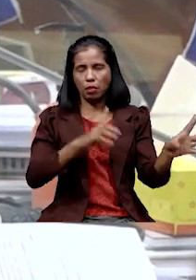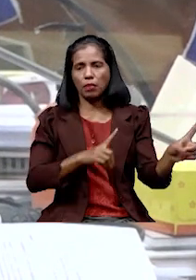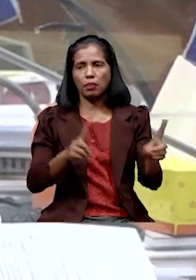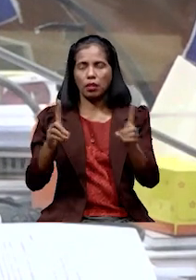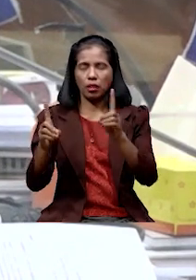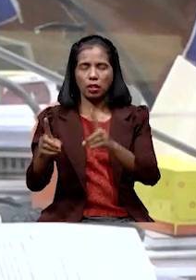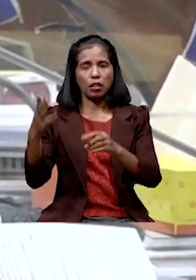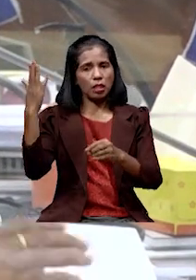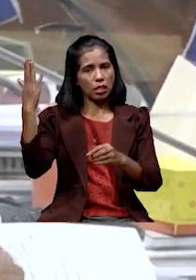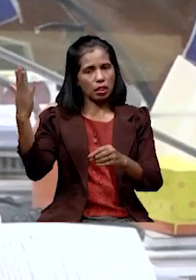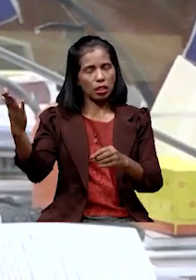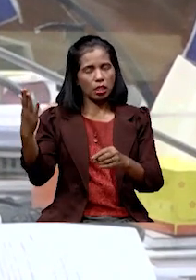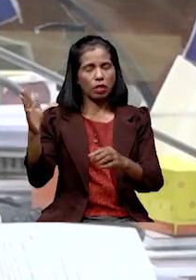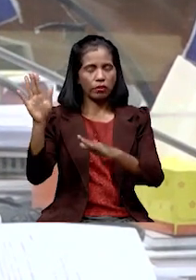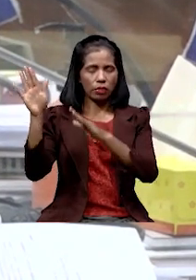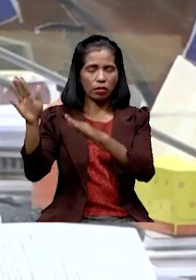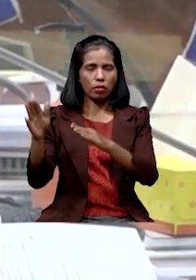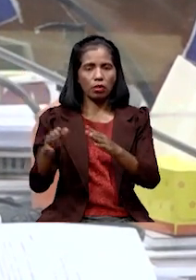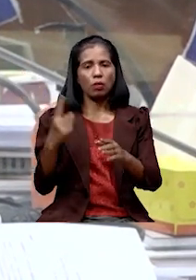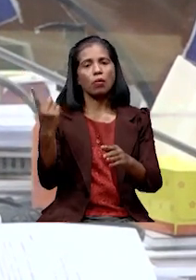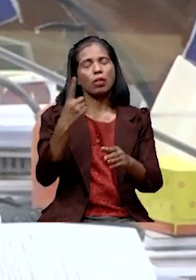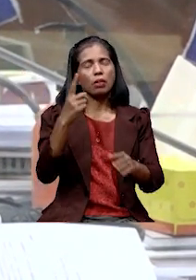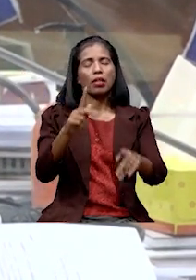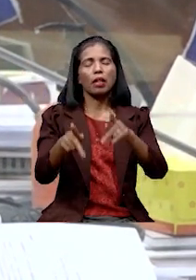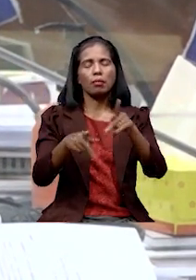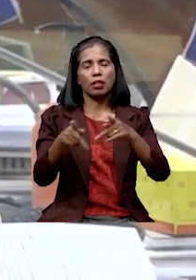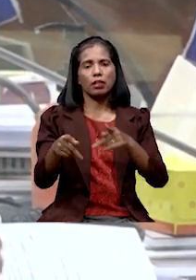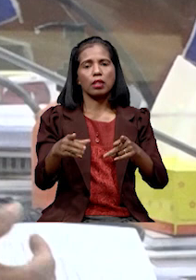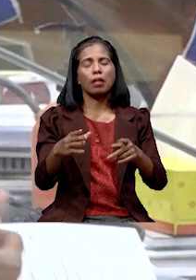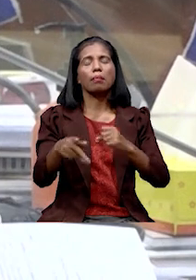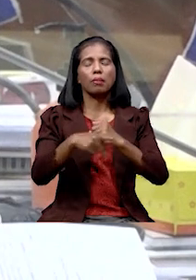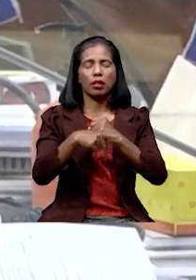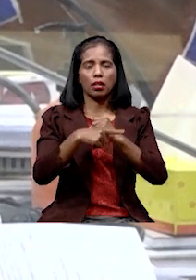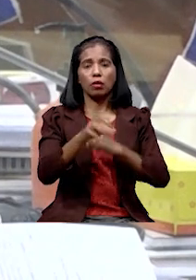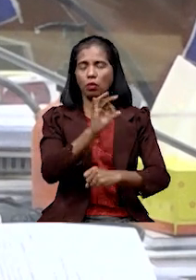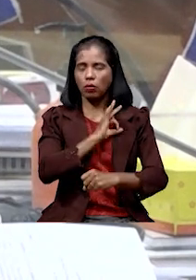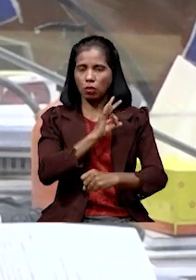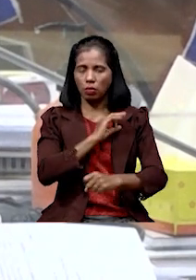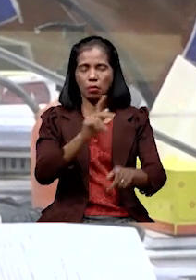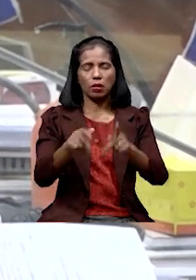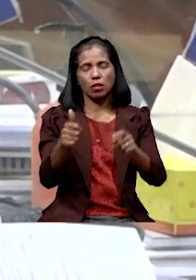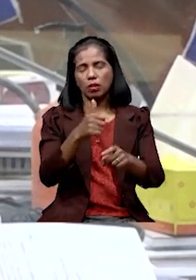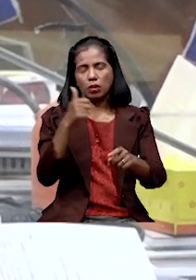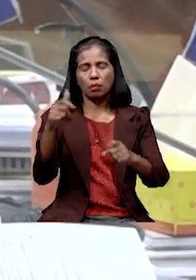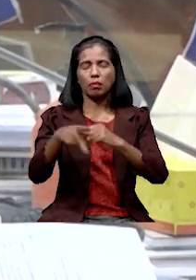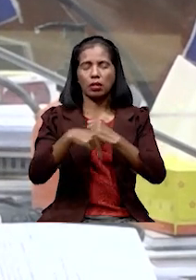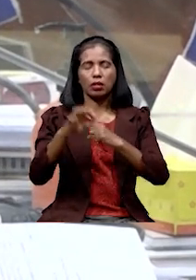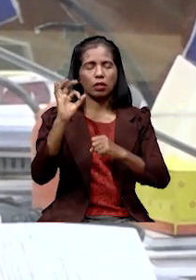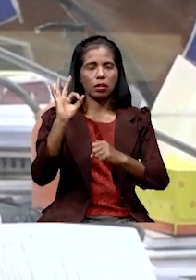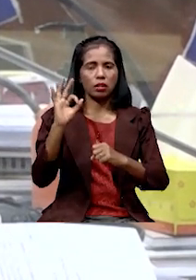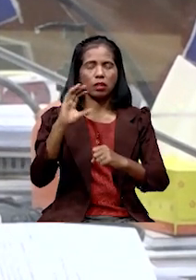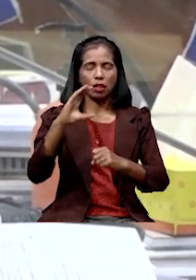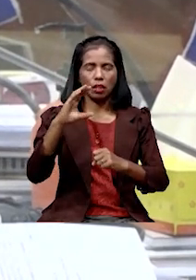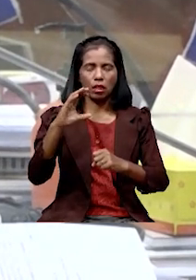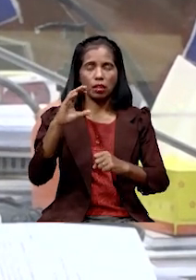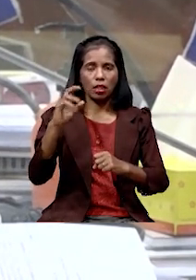iha base target det ba iha militantes kunto, militantes seluk ne bem husi partido CNRT, Fretilin,